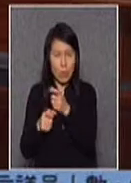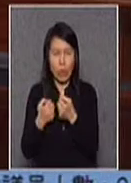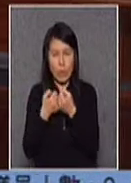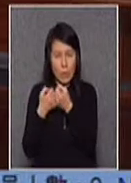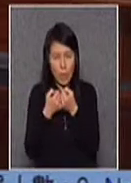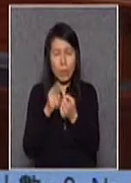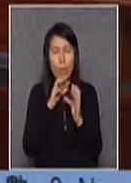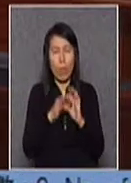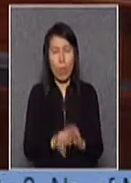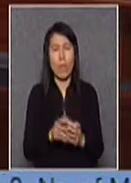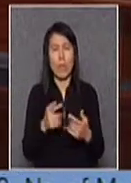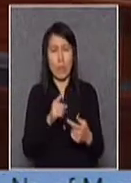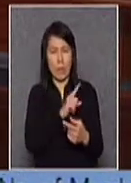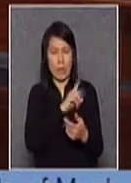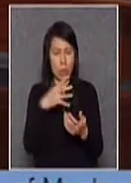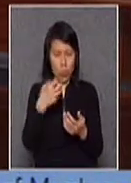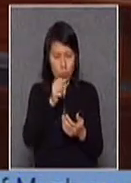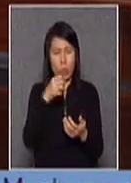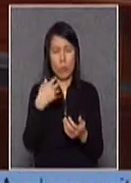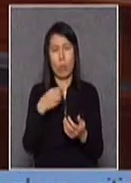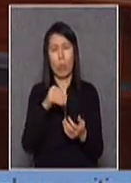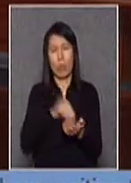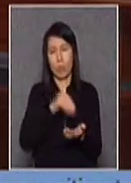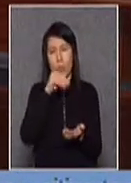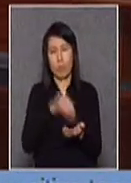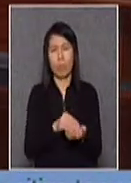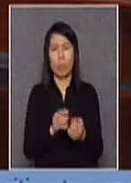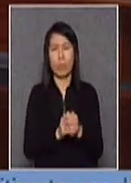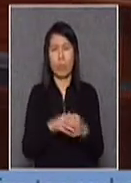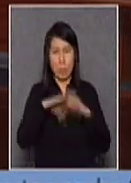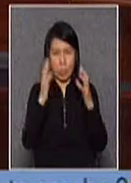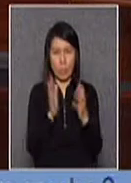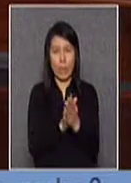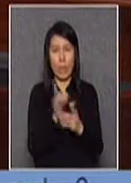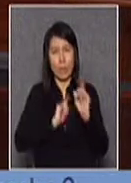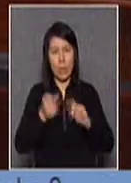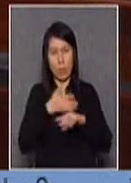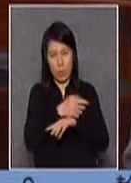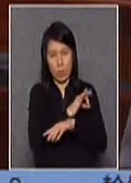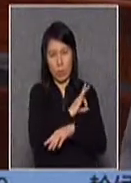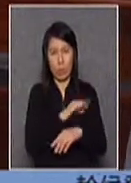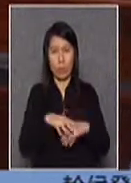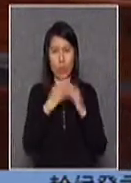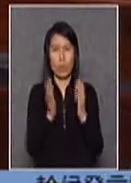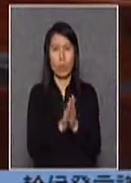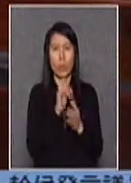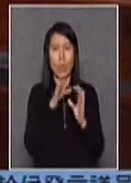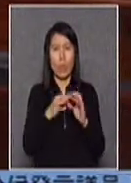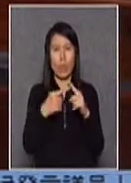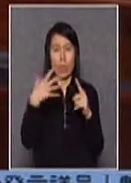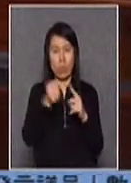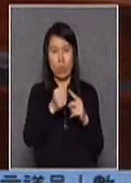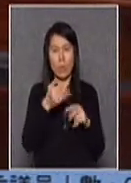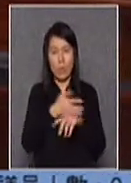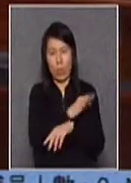自主和權力，因為這個是整個自由社會、整個民主社會的基